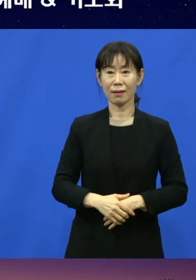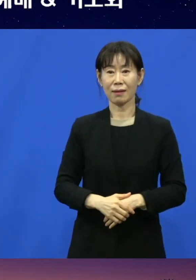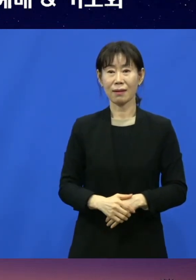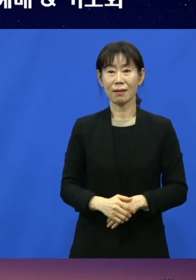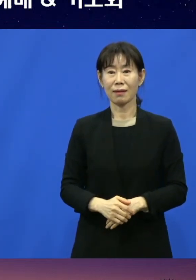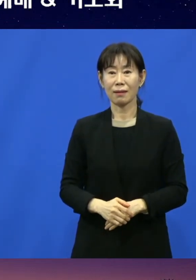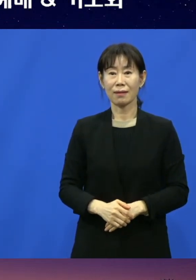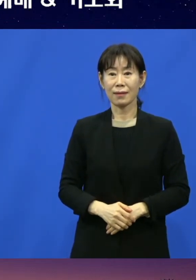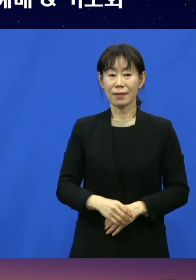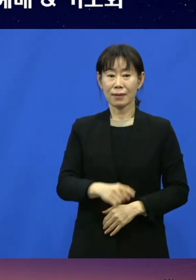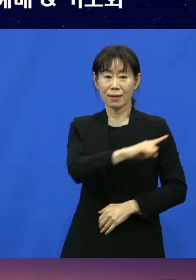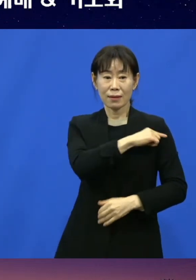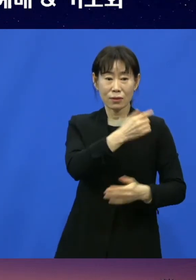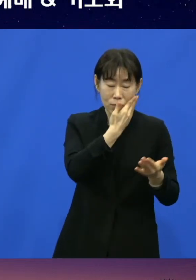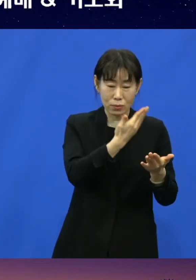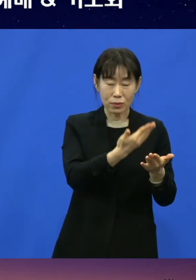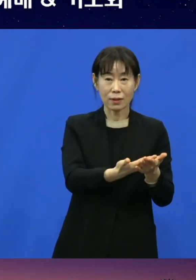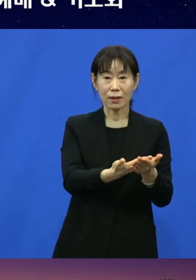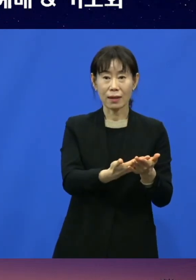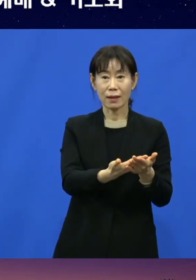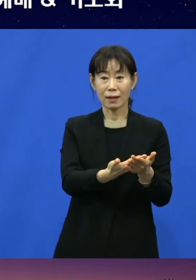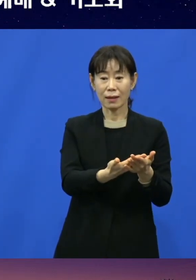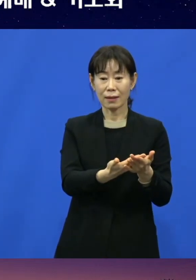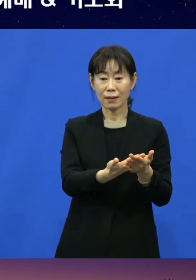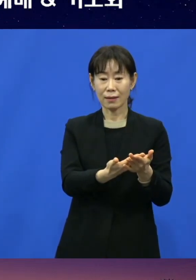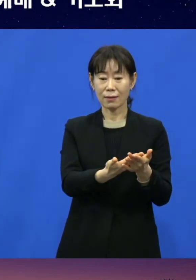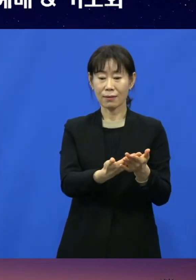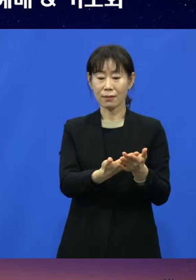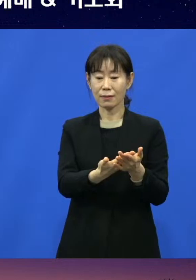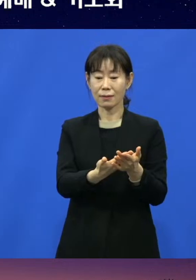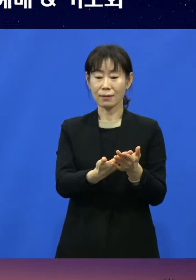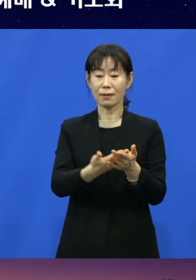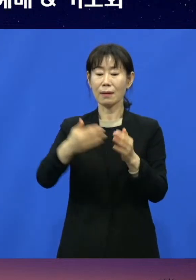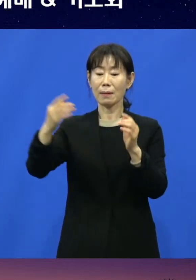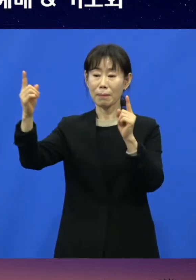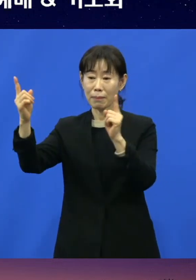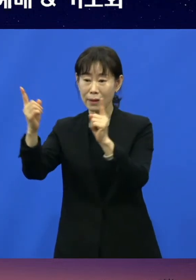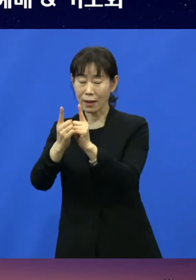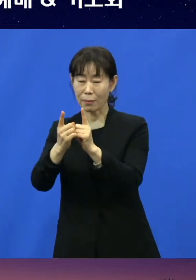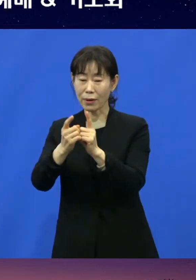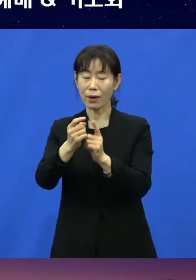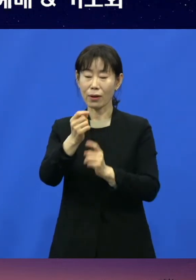여러분, 가장 중요한 것을 만나면 덜 중요한 것을 내려놓을 수가 있어요.